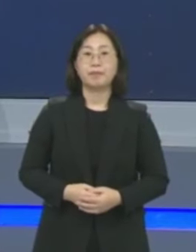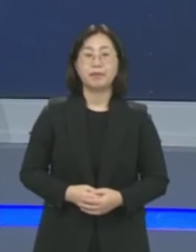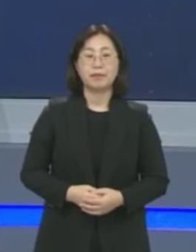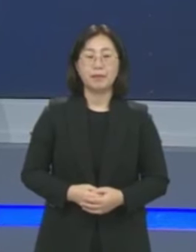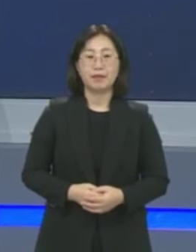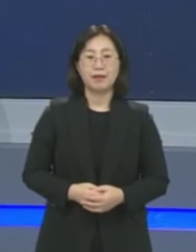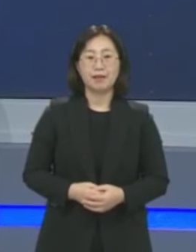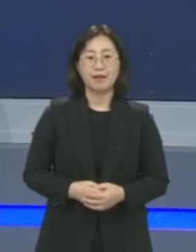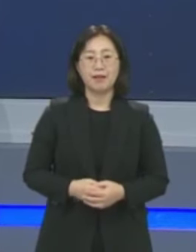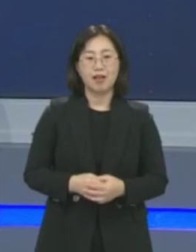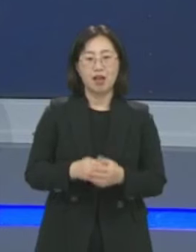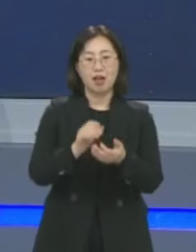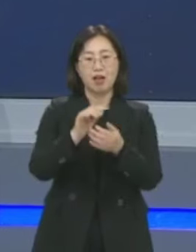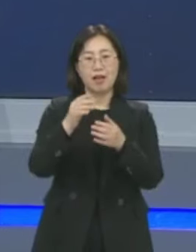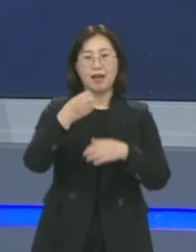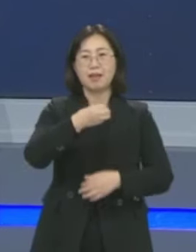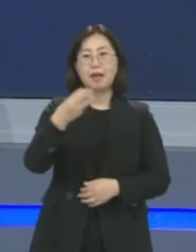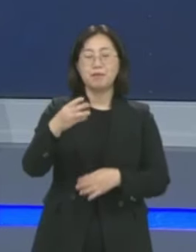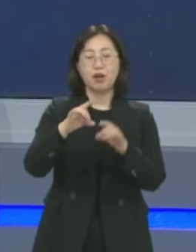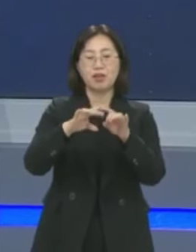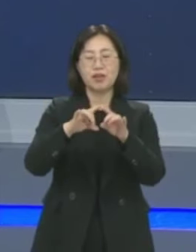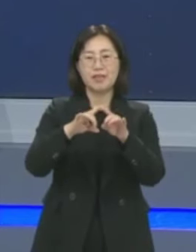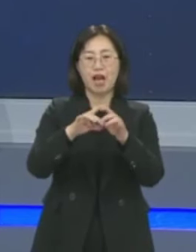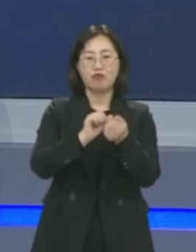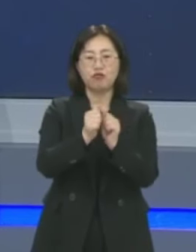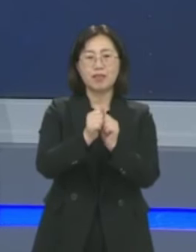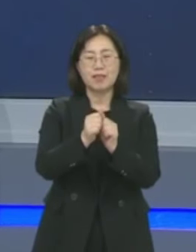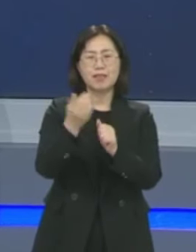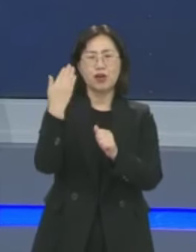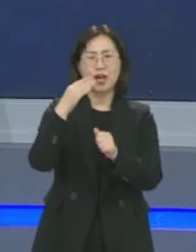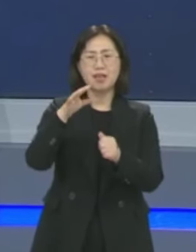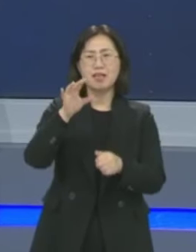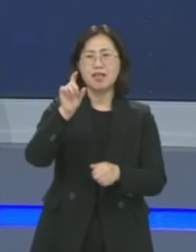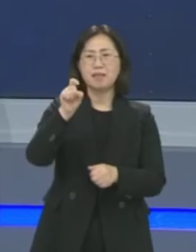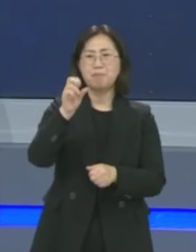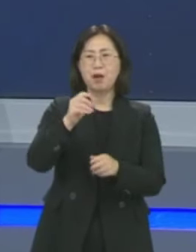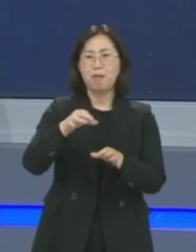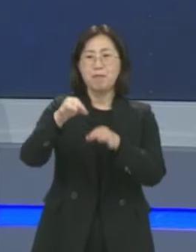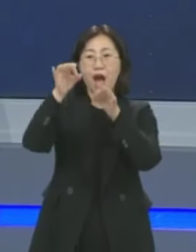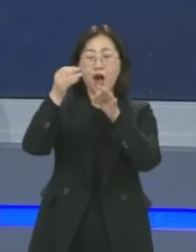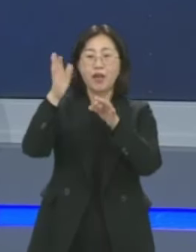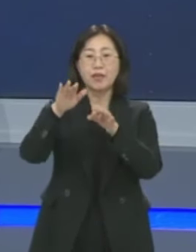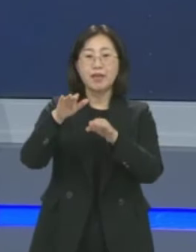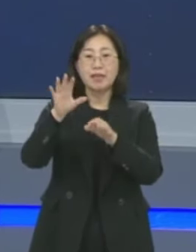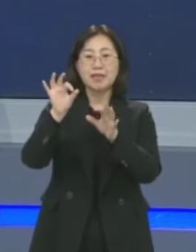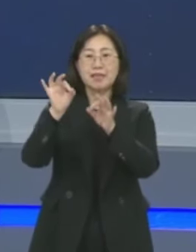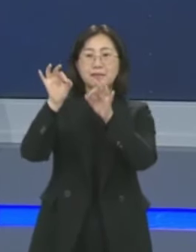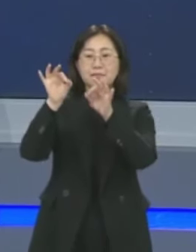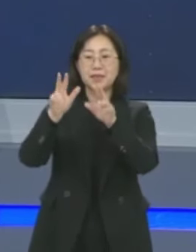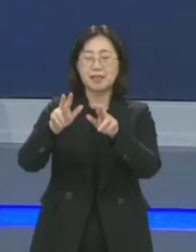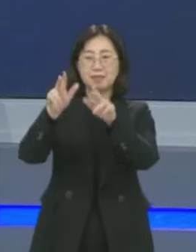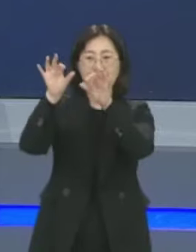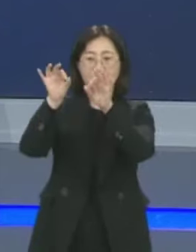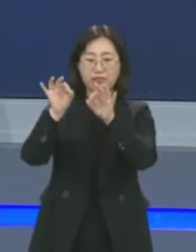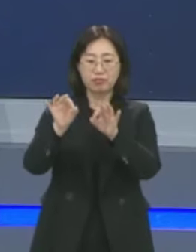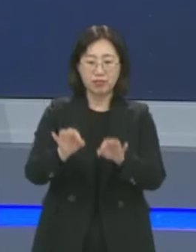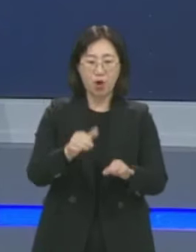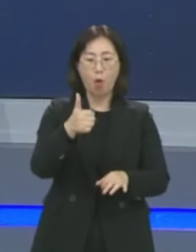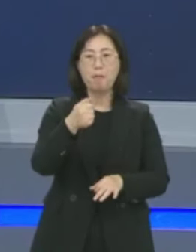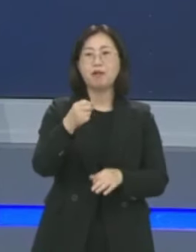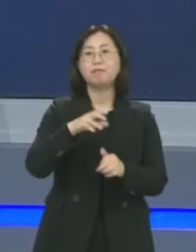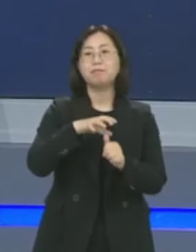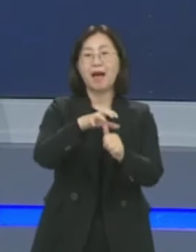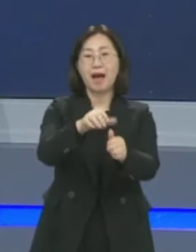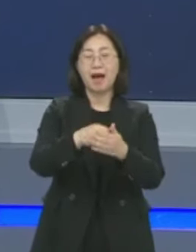한때 10만 원을 바라보던 삼성전자 주가가 5만 원 늪에서 빠져나오지 못하고 있습니다. 지난 2021년